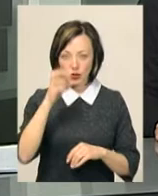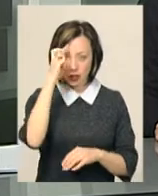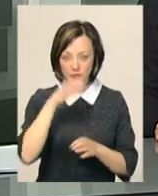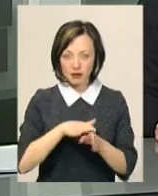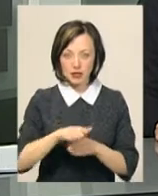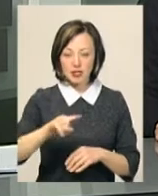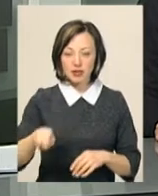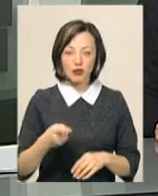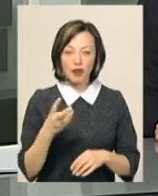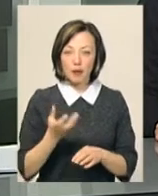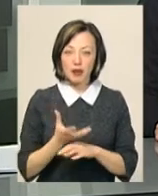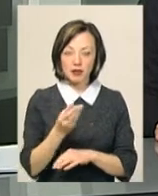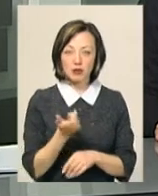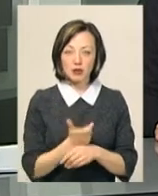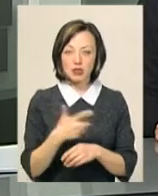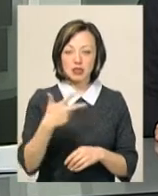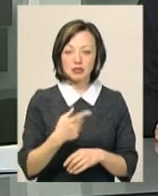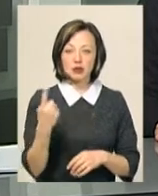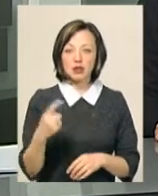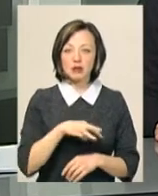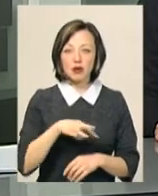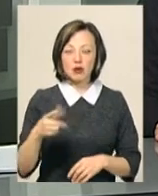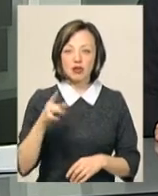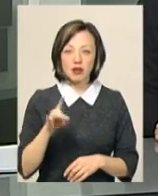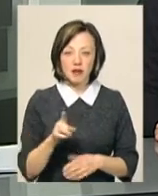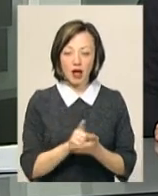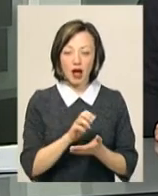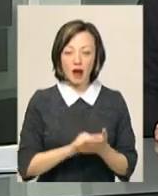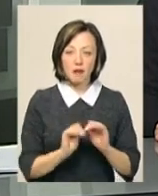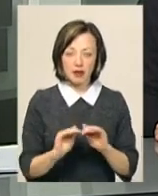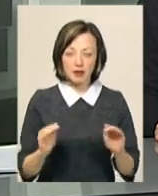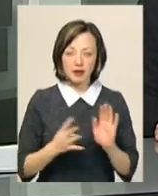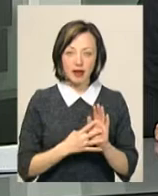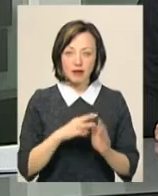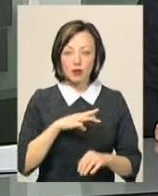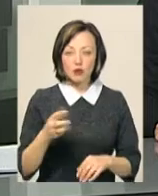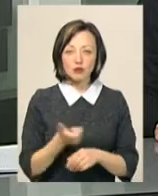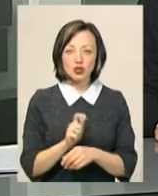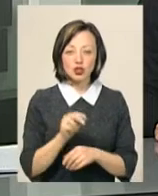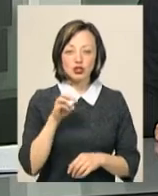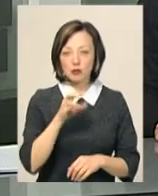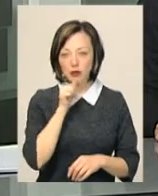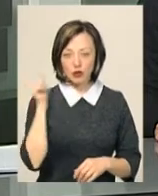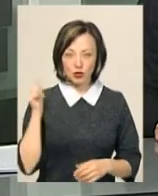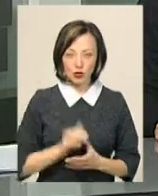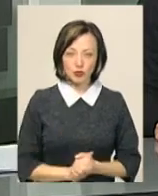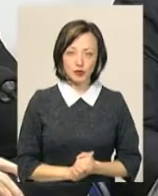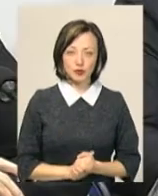виконавці стягнули з неплатників понад 31 мільйон гривень аліментів. Це на 9 мільйонів гривень більше, ніж минулого